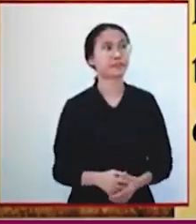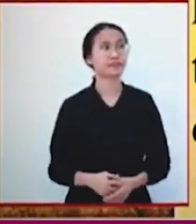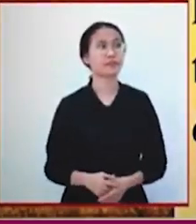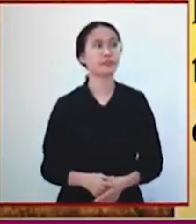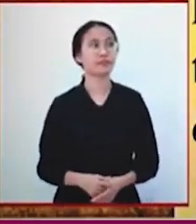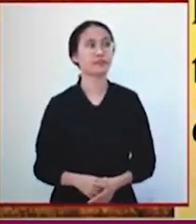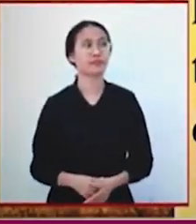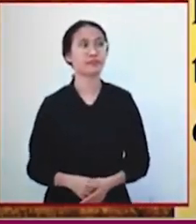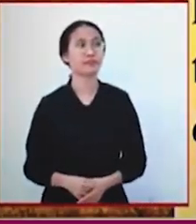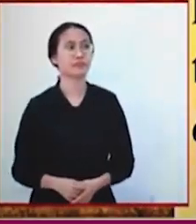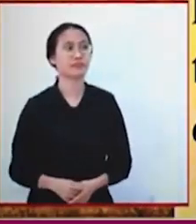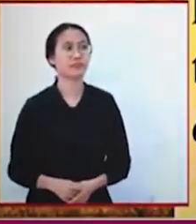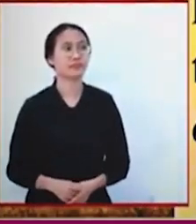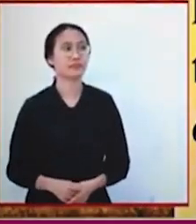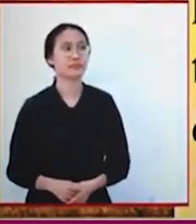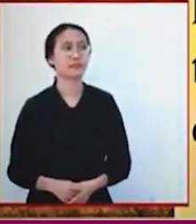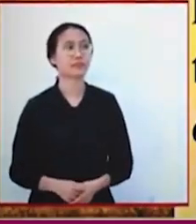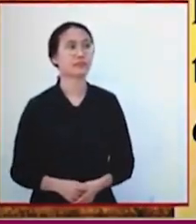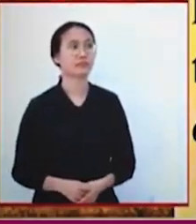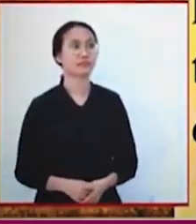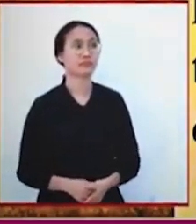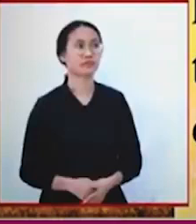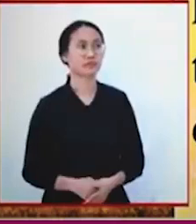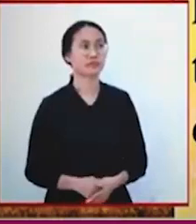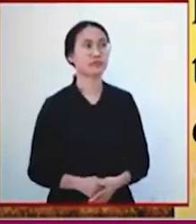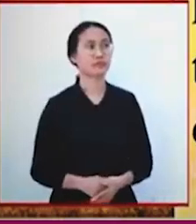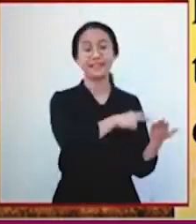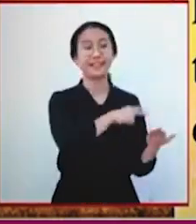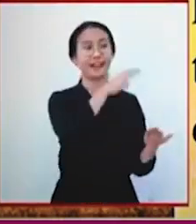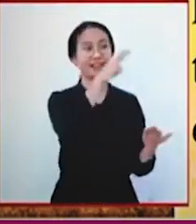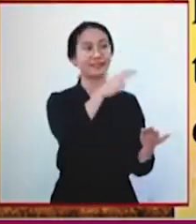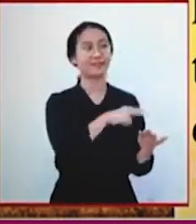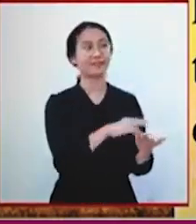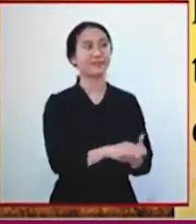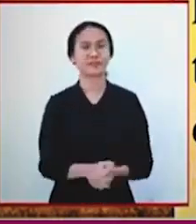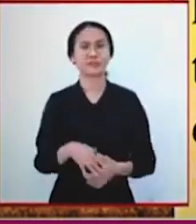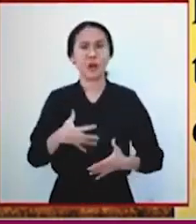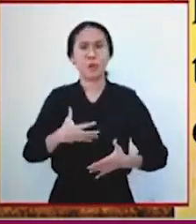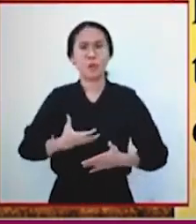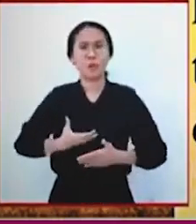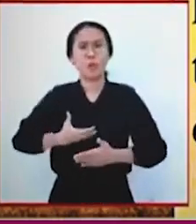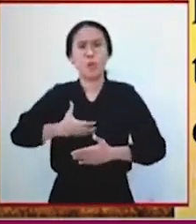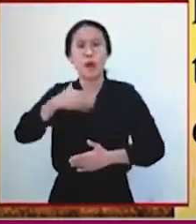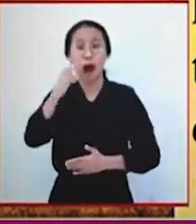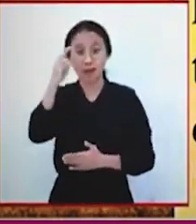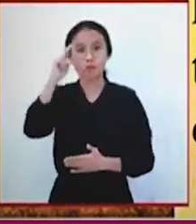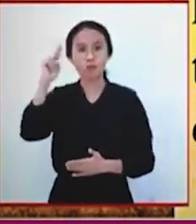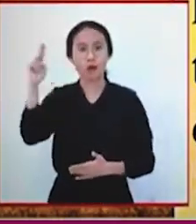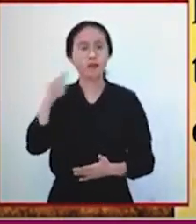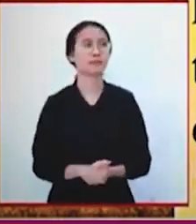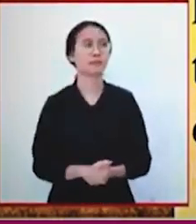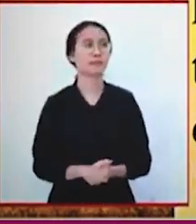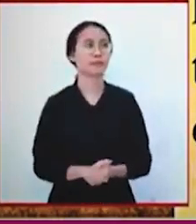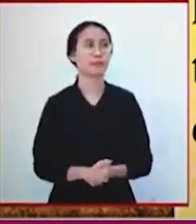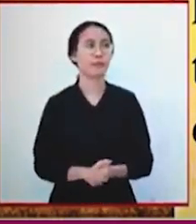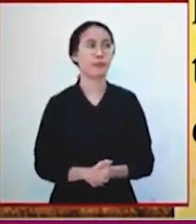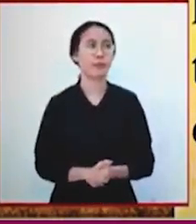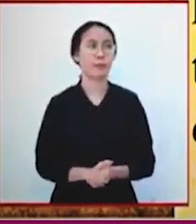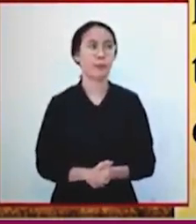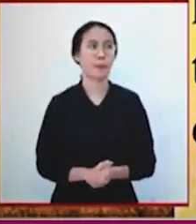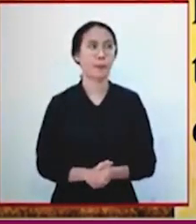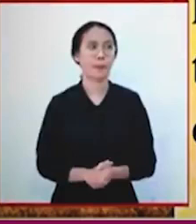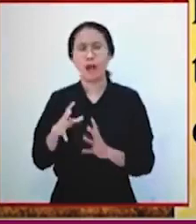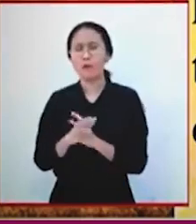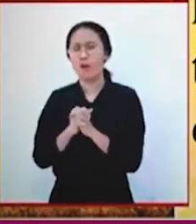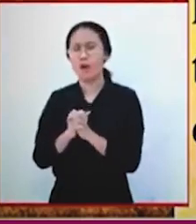menyesalkan hati Yunus lalu marah lagi ya Robbal siap melayani Tuhan dan berdoalah Iya kepada Tuhan jadi orang